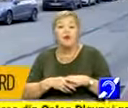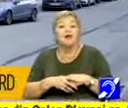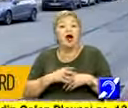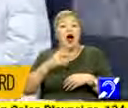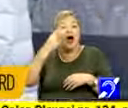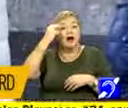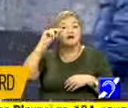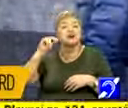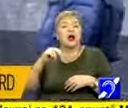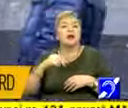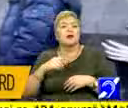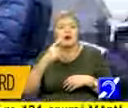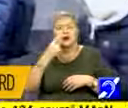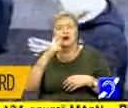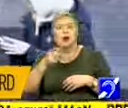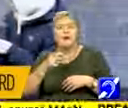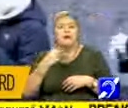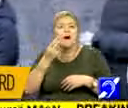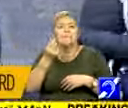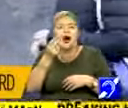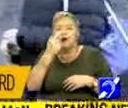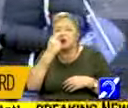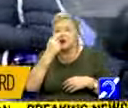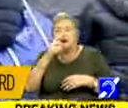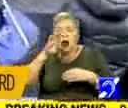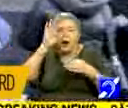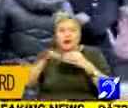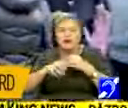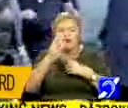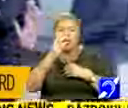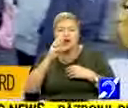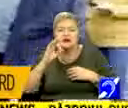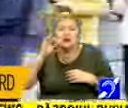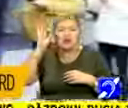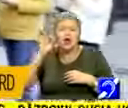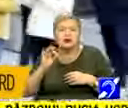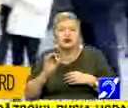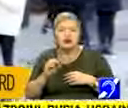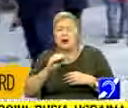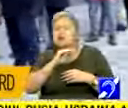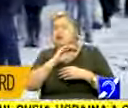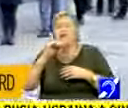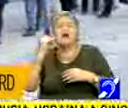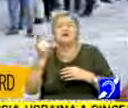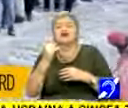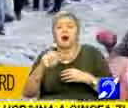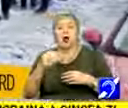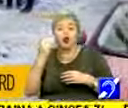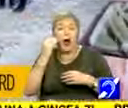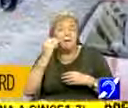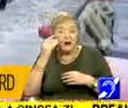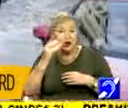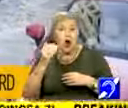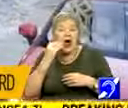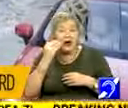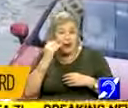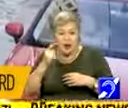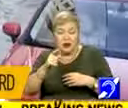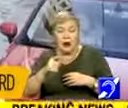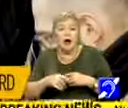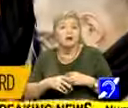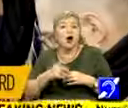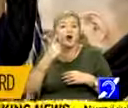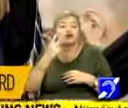și Kremlinul, în timp ce rubla s-a prăbușit cu încă 30% până la un nivel istoric. Un dolar american costă acum 120 de ruble față